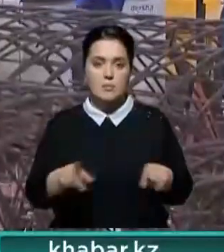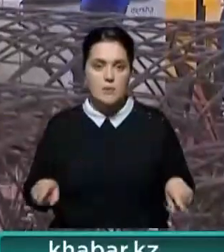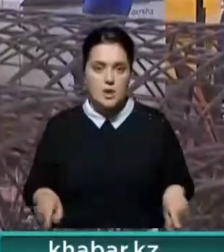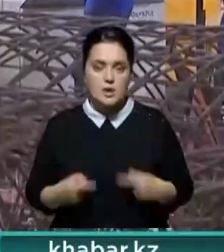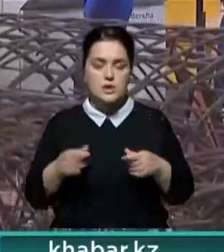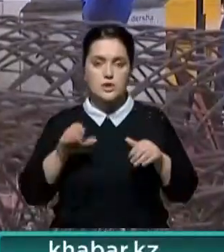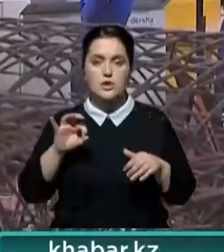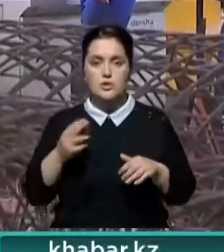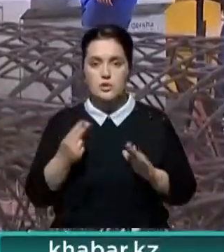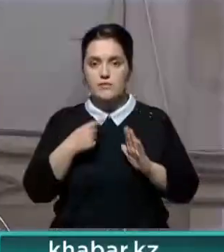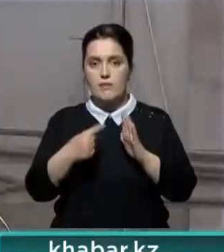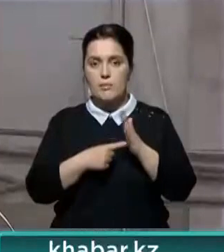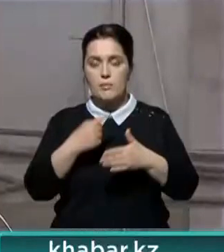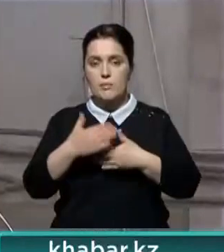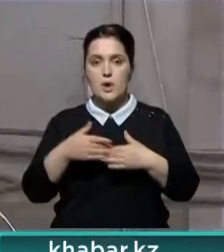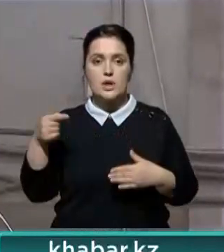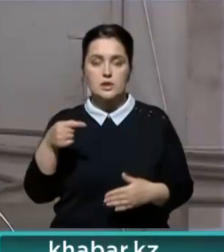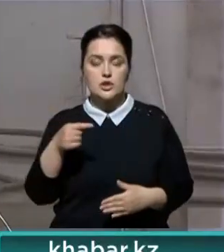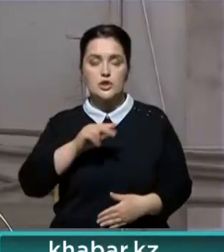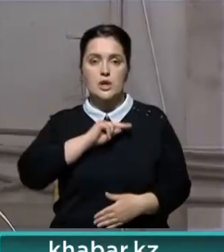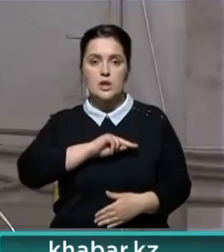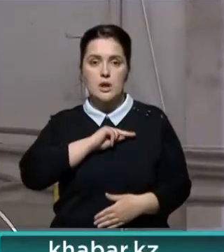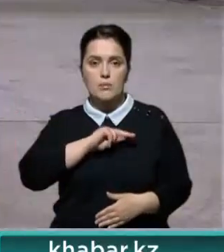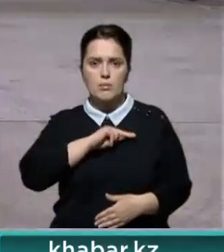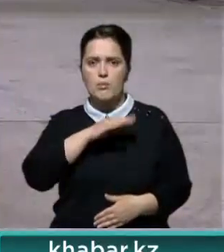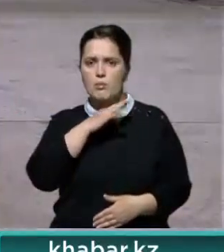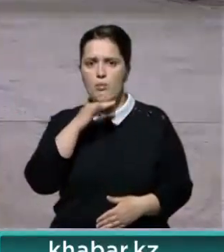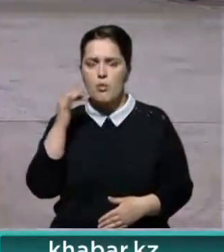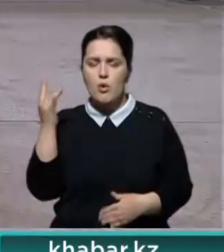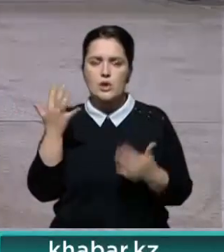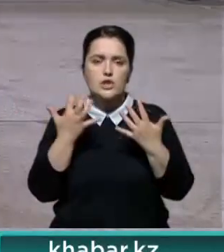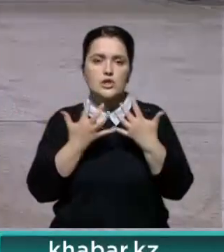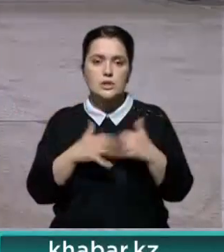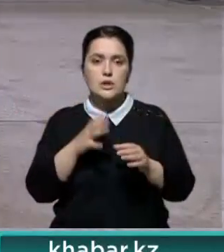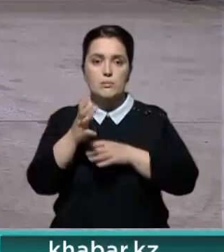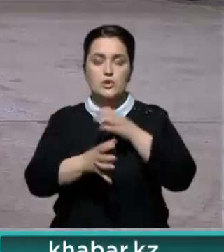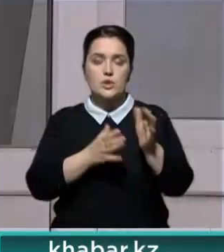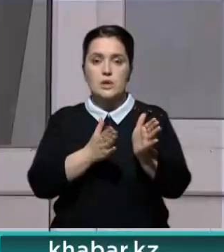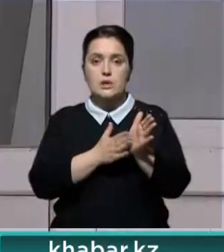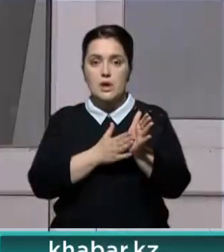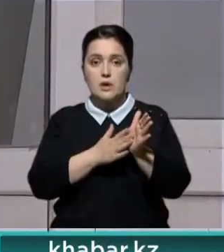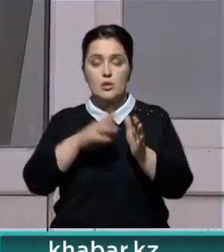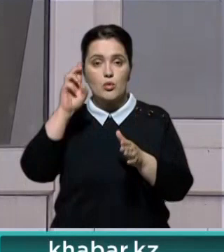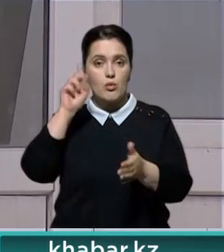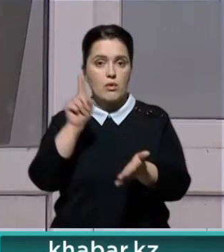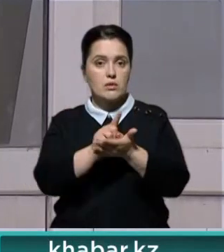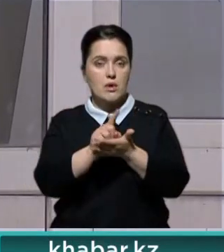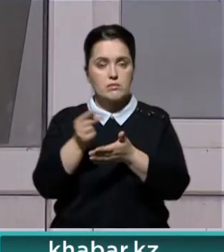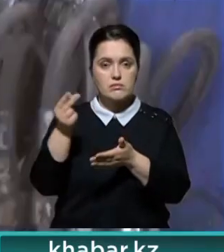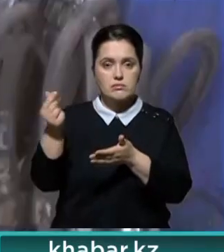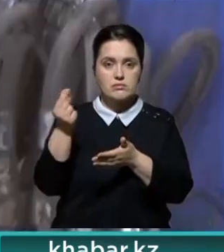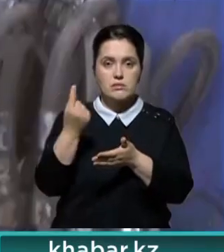решение социальных вопросов почти тысячи работников многочисленные международные награды А главное завод ежегодно пополняет госбюджет на полтора